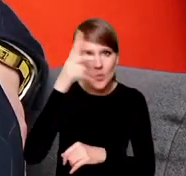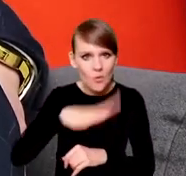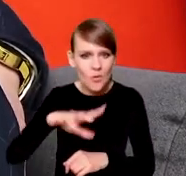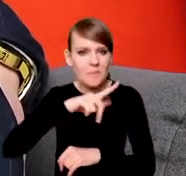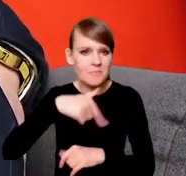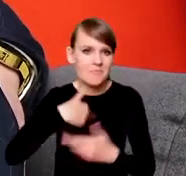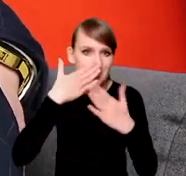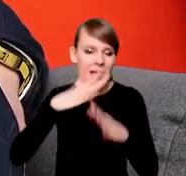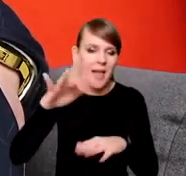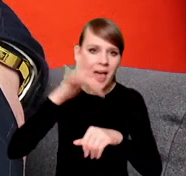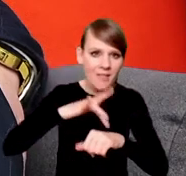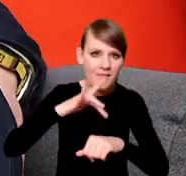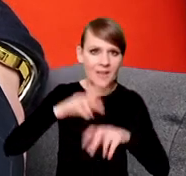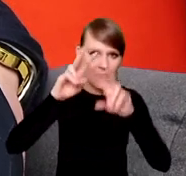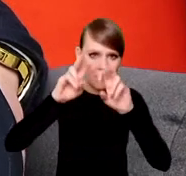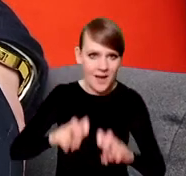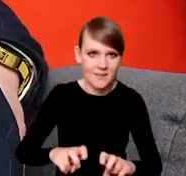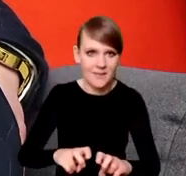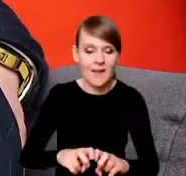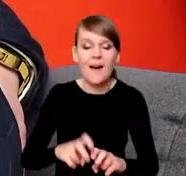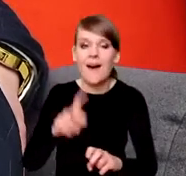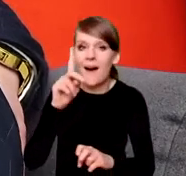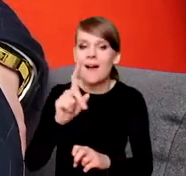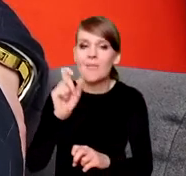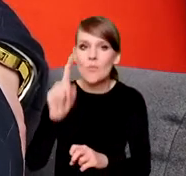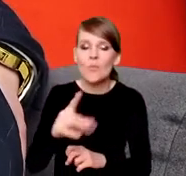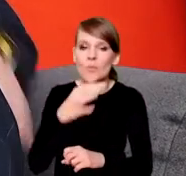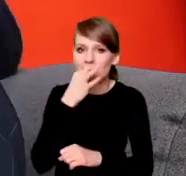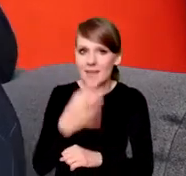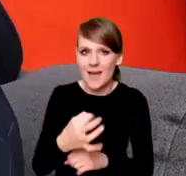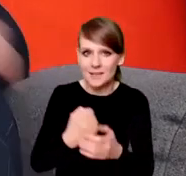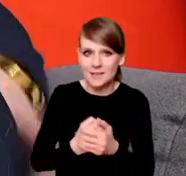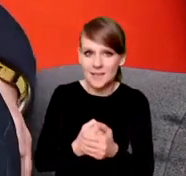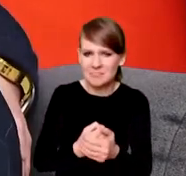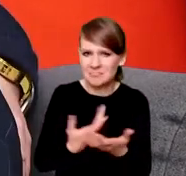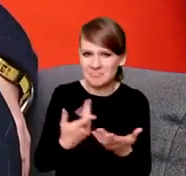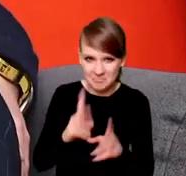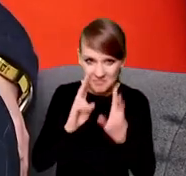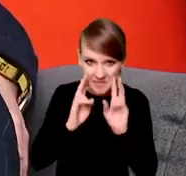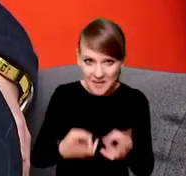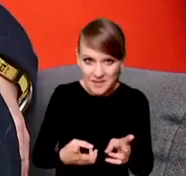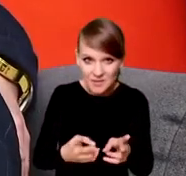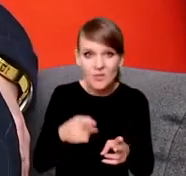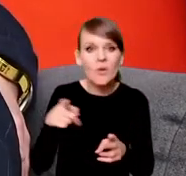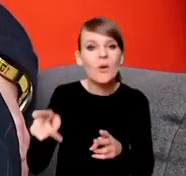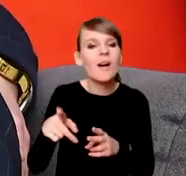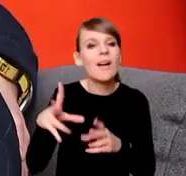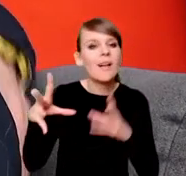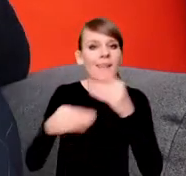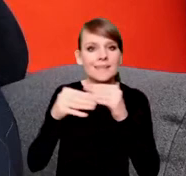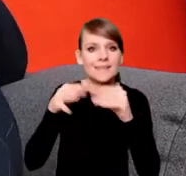naszych badań. Natomiast pojawia się pytanie, czy rzeczywiście, i tu jest to nawiązanie do systemu, czy